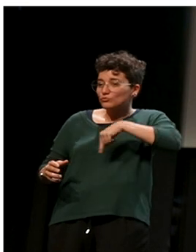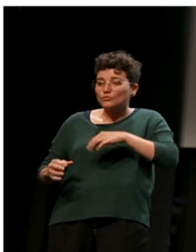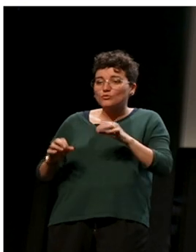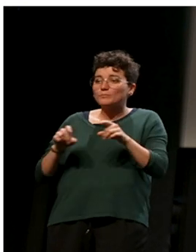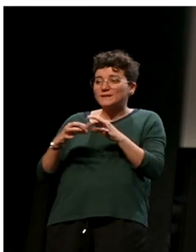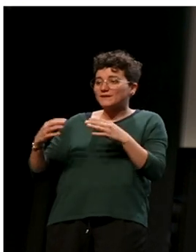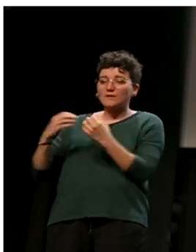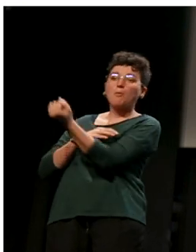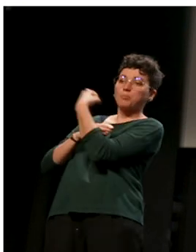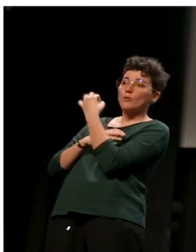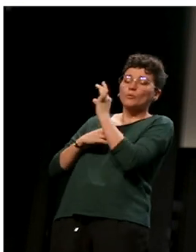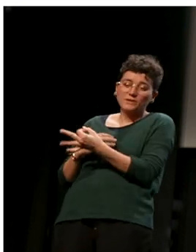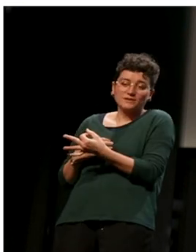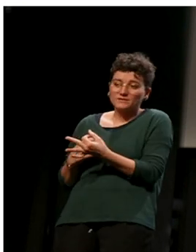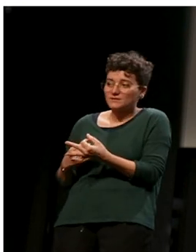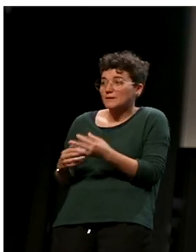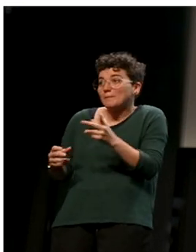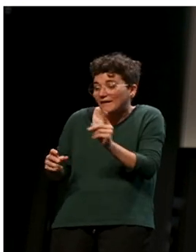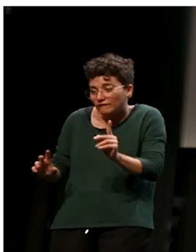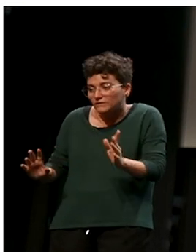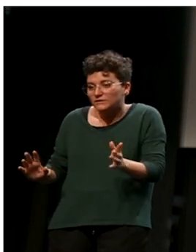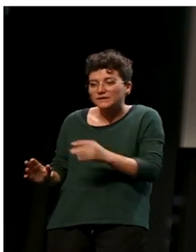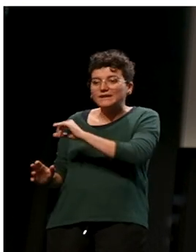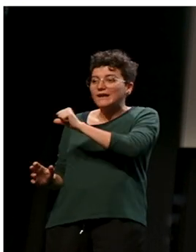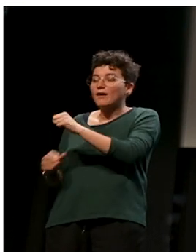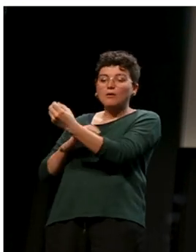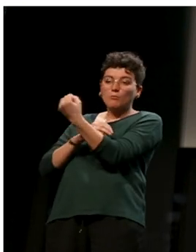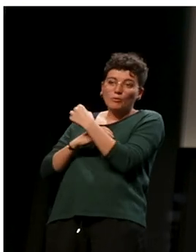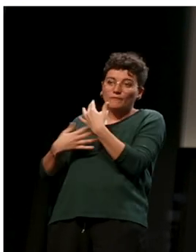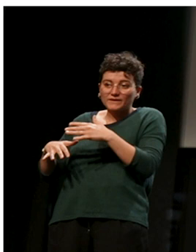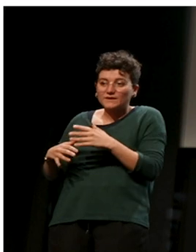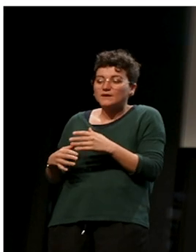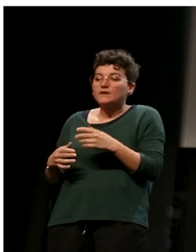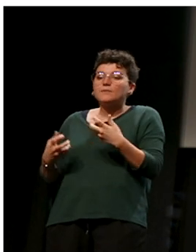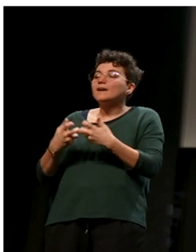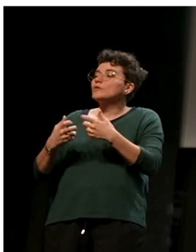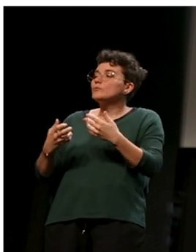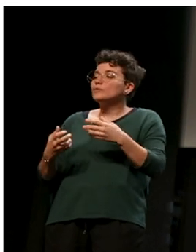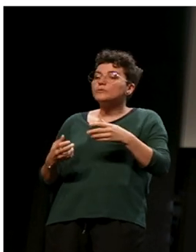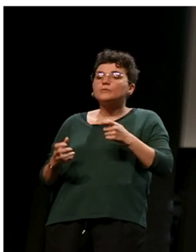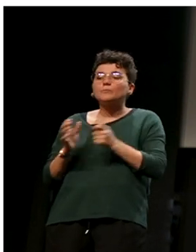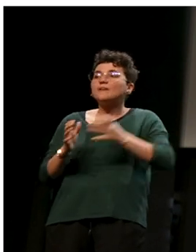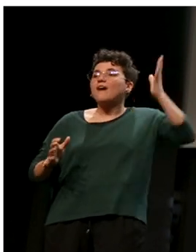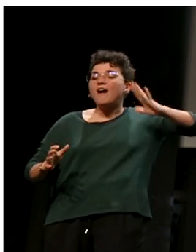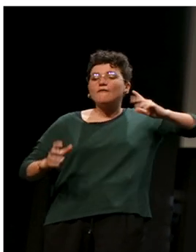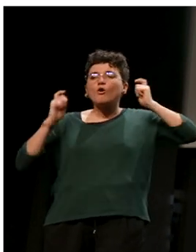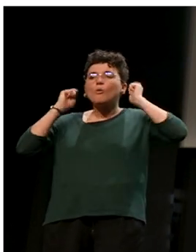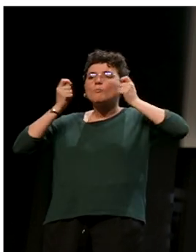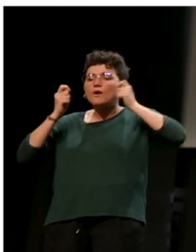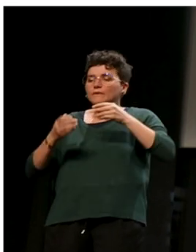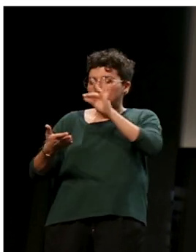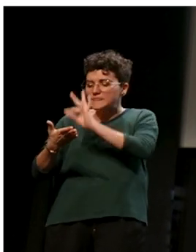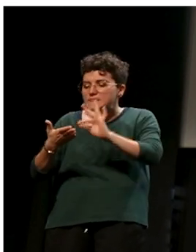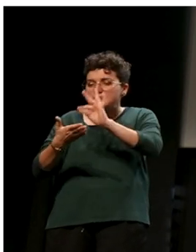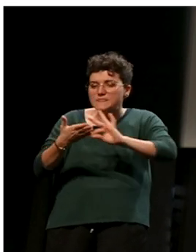C'est pas grave. Comme on disait, les moines scribes, quand ils ont vu l'imprimerie arriver, bah, ils ont sûrement eu... Mais s'ils avaient des cheveux, ils en auraient